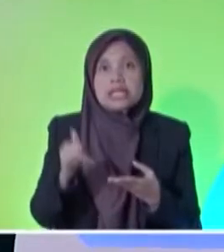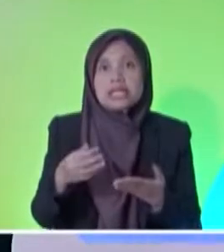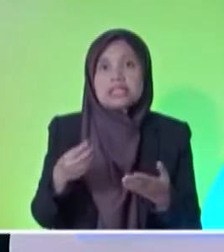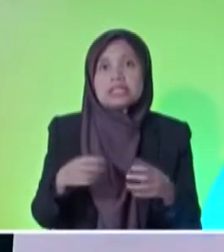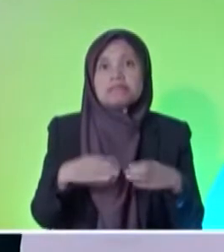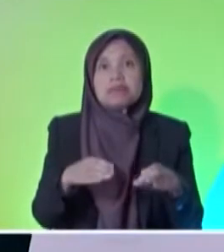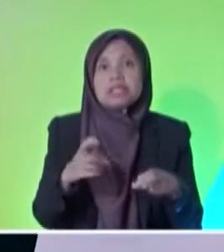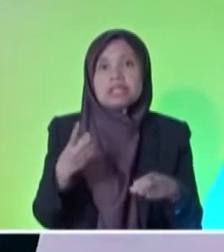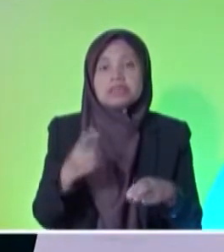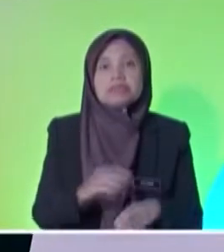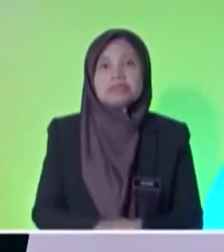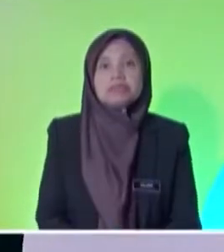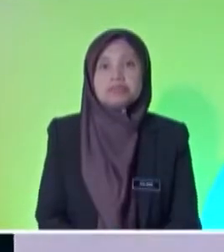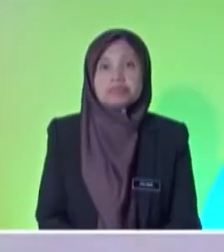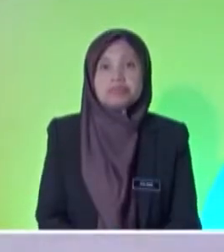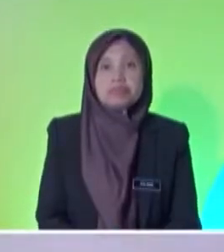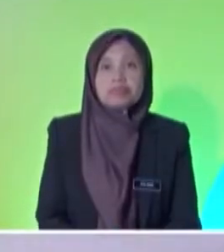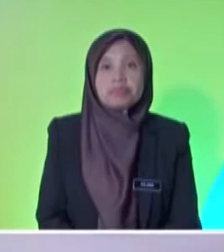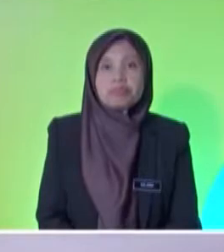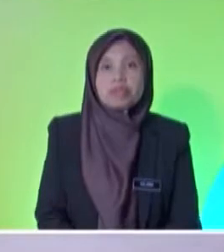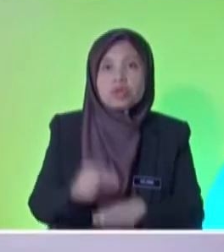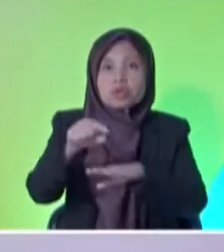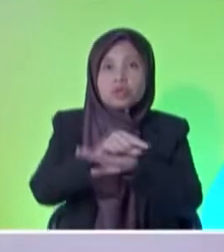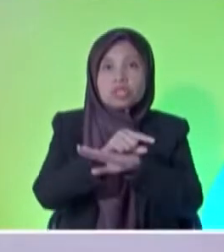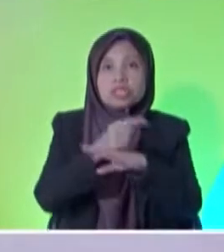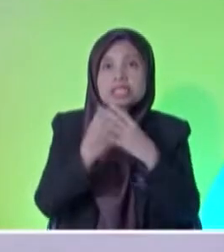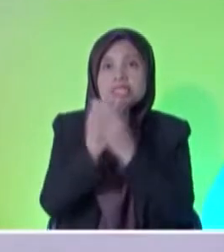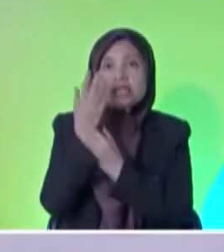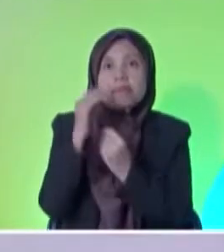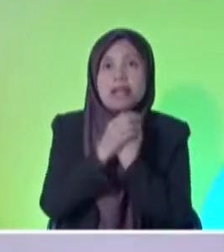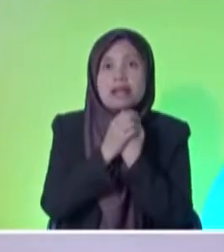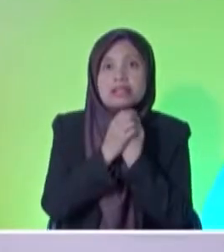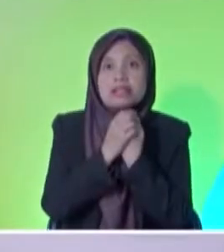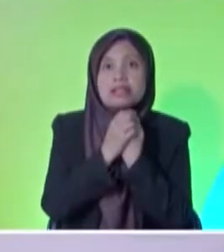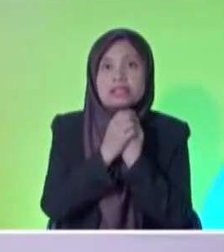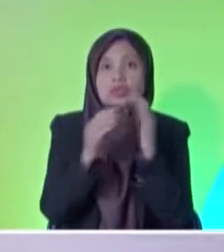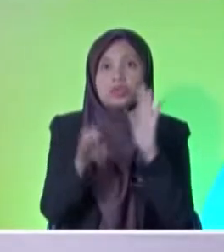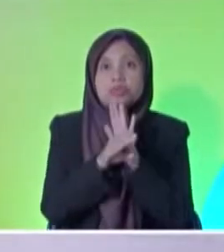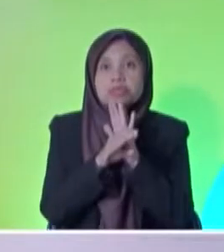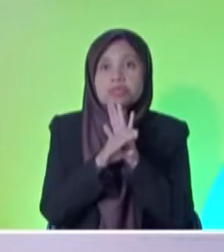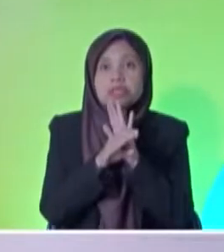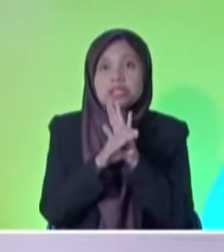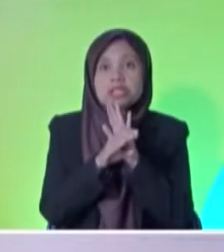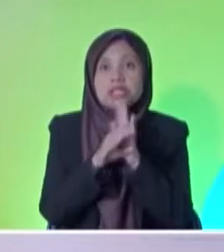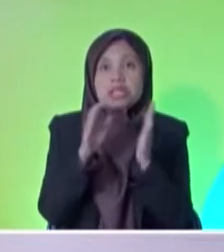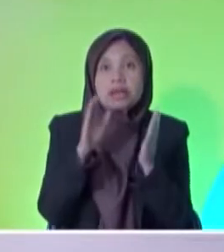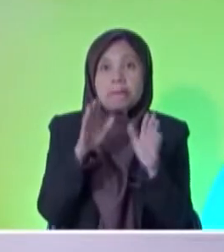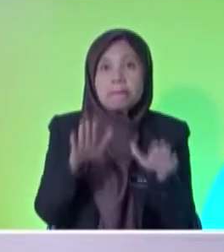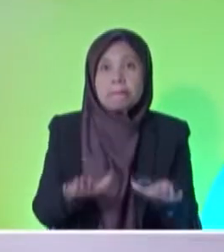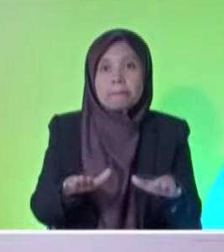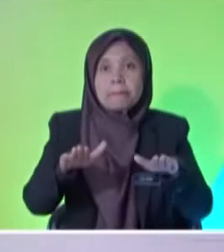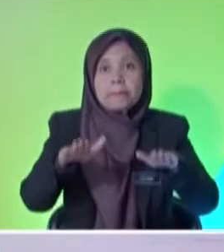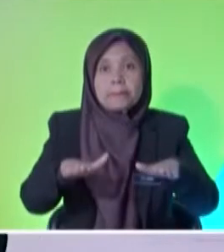cabang Pare Hai gunakan sebelah kanan dahulu oke contoh tit kita gitu Kak